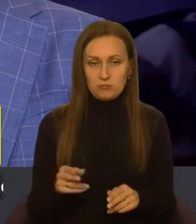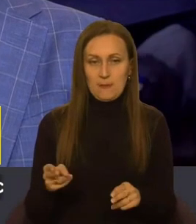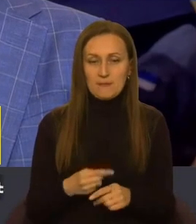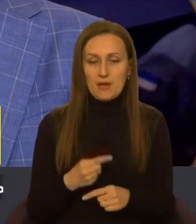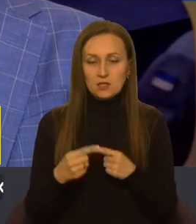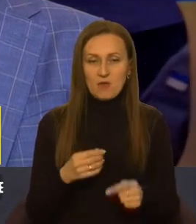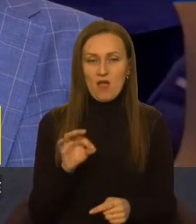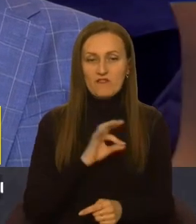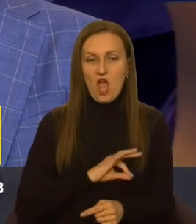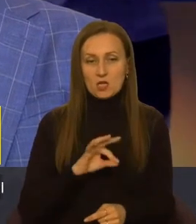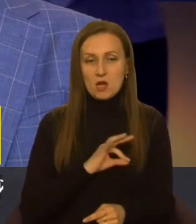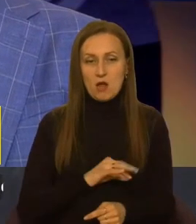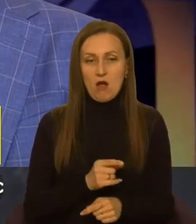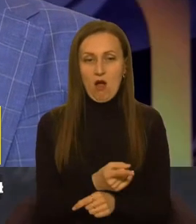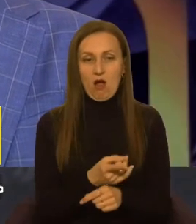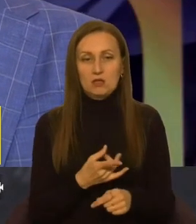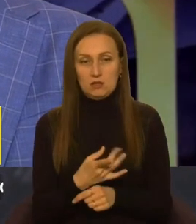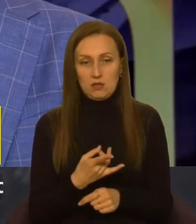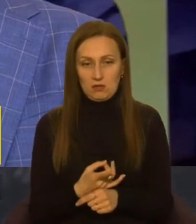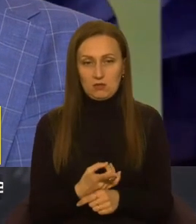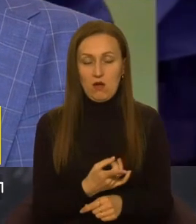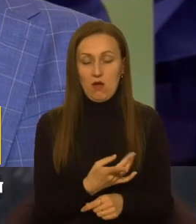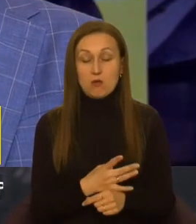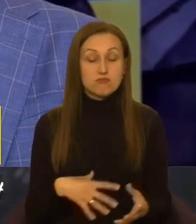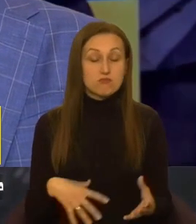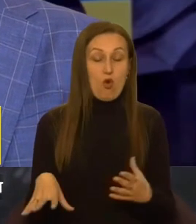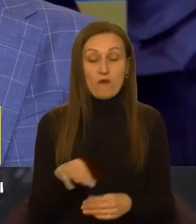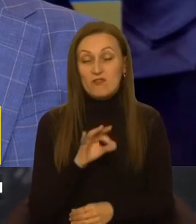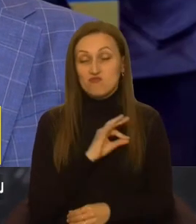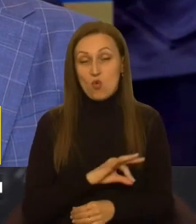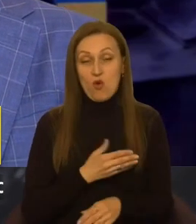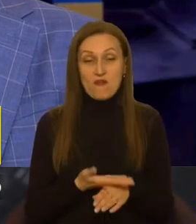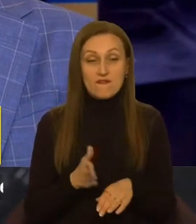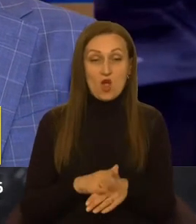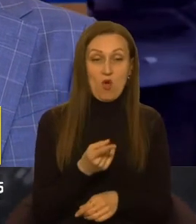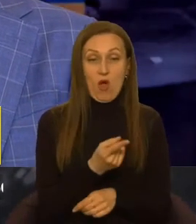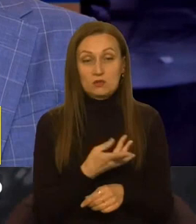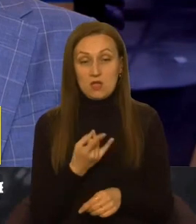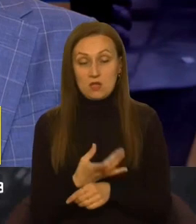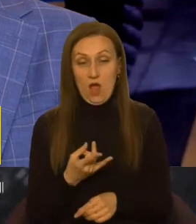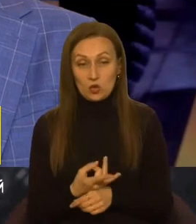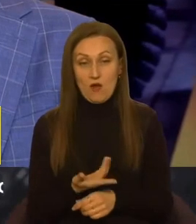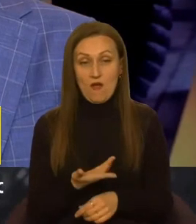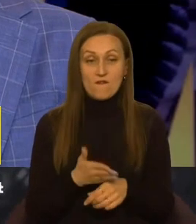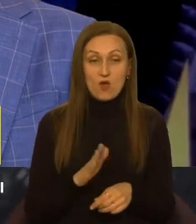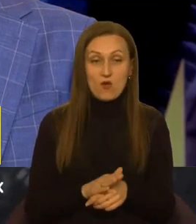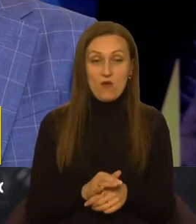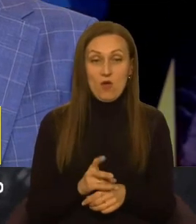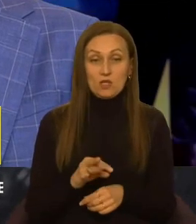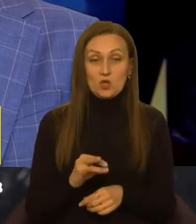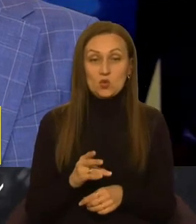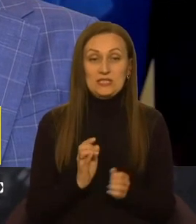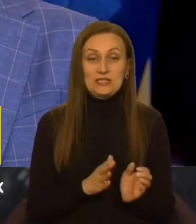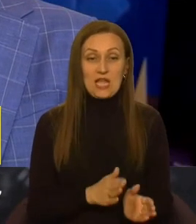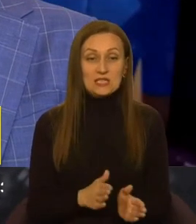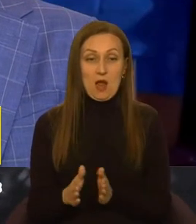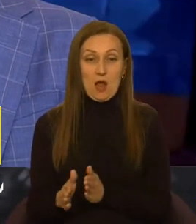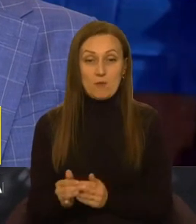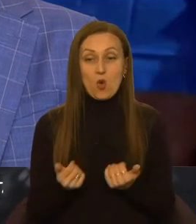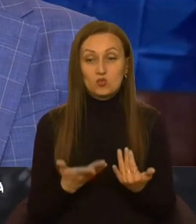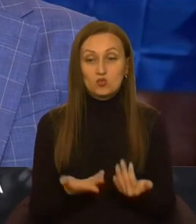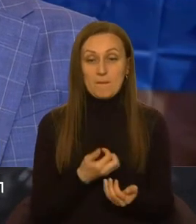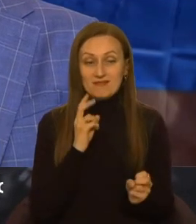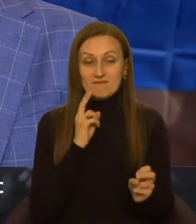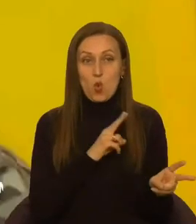безлімітним використанням артилерії, причому гатить по всьому, використовує важку артилерію, важкі артилерійські системи. Оскільки